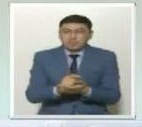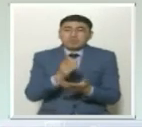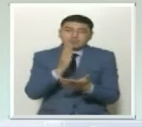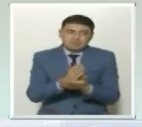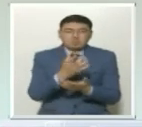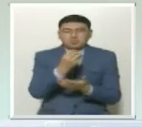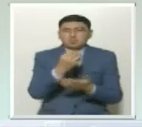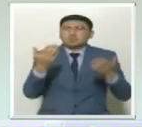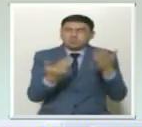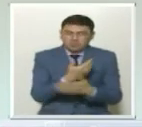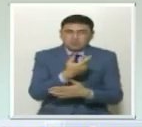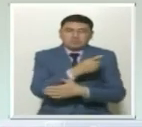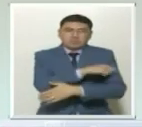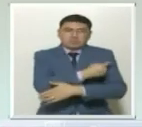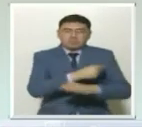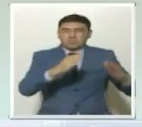керек.